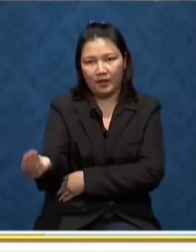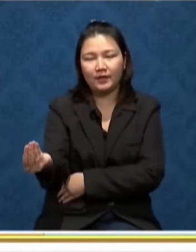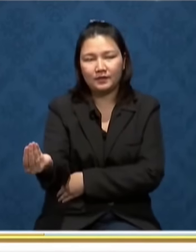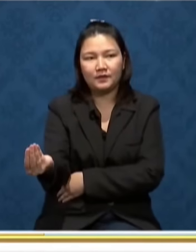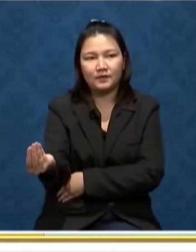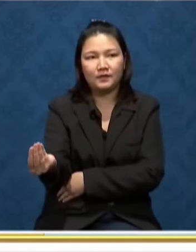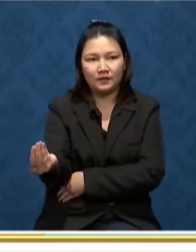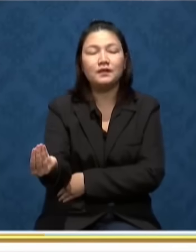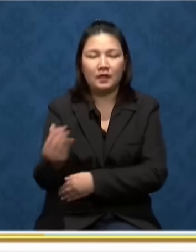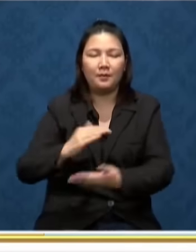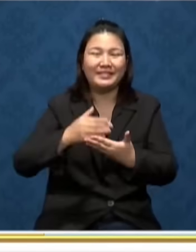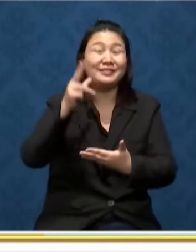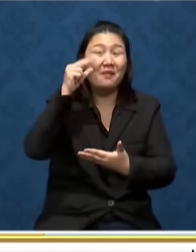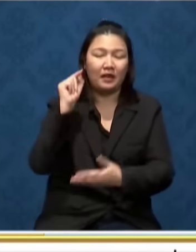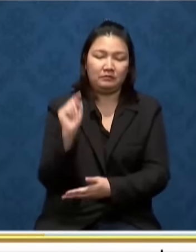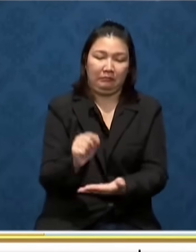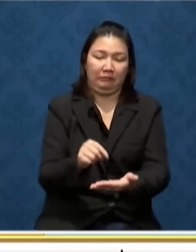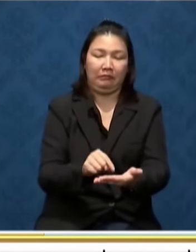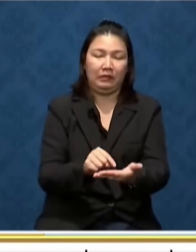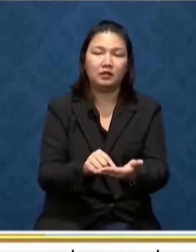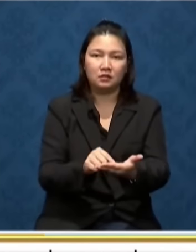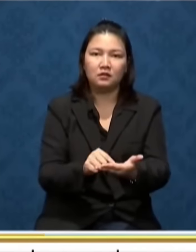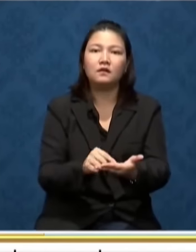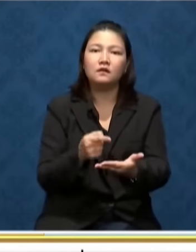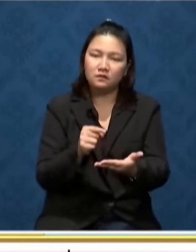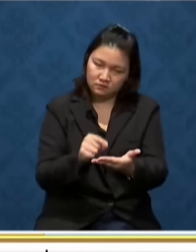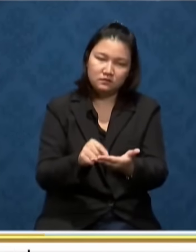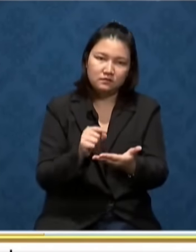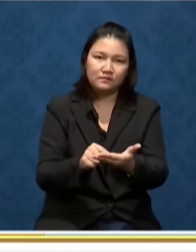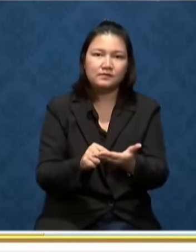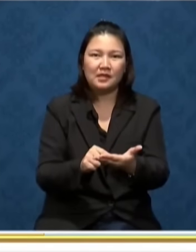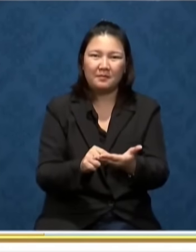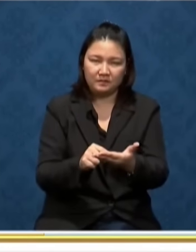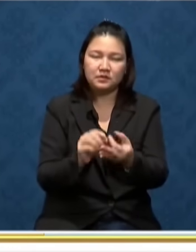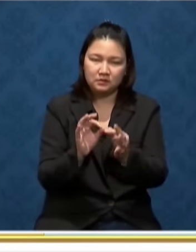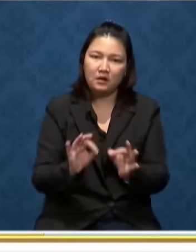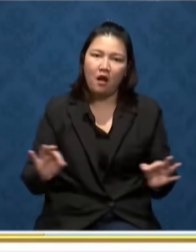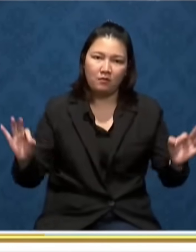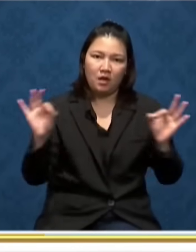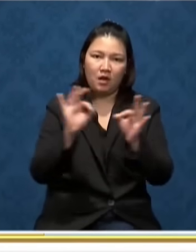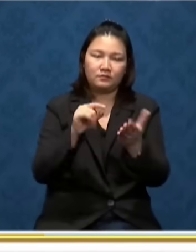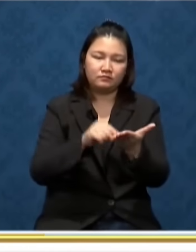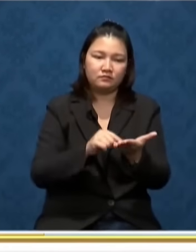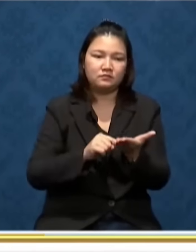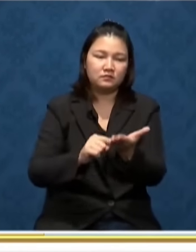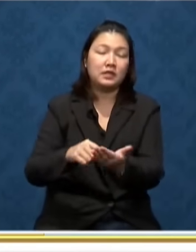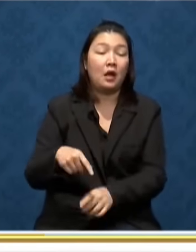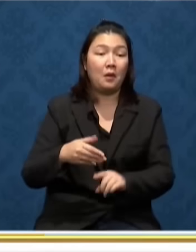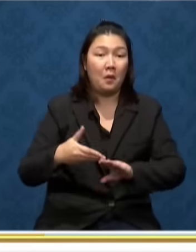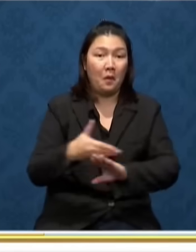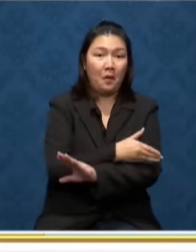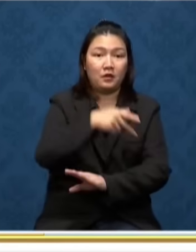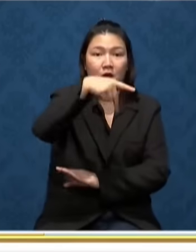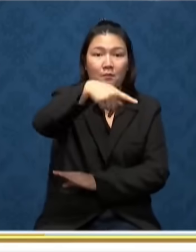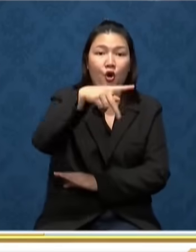คนมาโอนเงินเข้าที่เขาเรียกบัญชีมาเนี่ยนะครับเป็นอาวุธสำคัญของโจรไซเบอร์เหล่านี้แต่พอล็อคแต่กว่าพอเราโตฉบับนี้